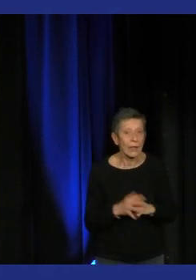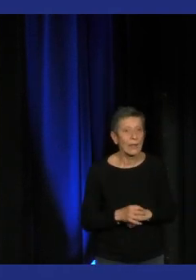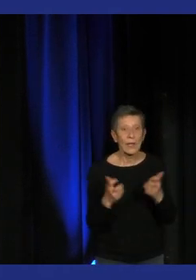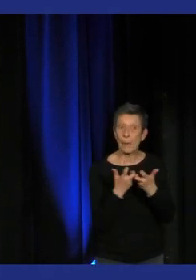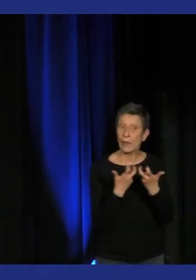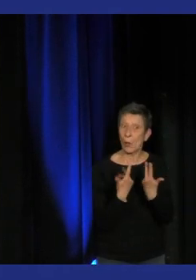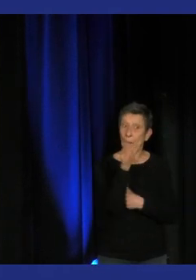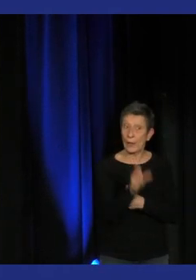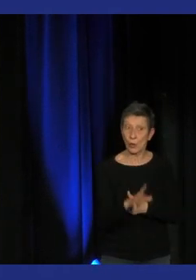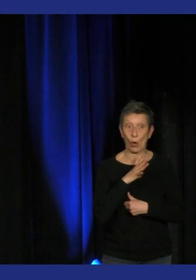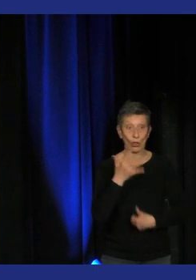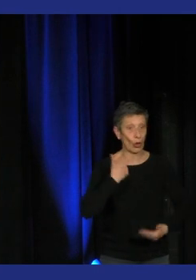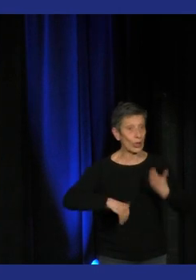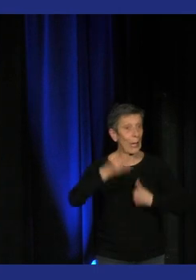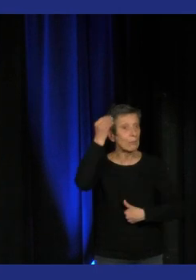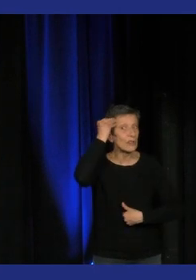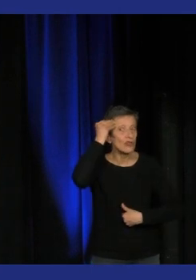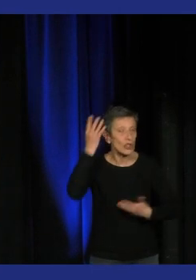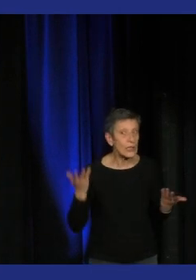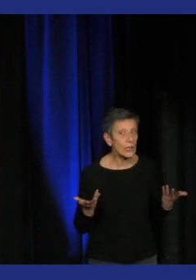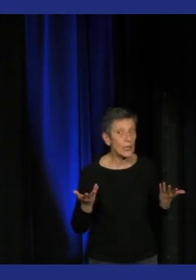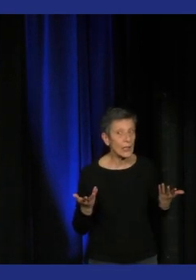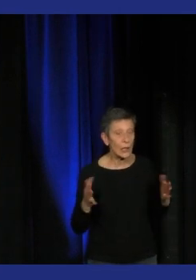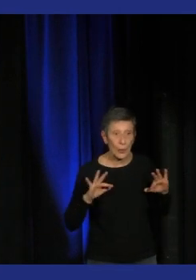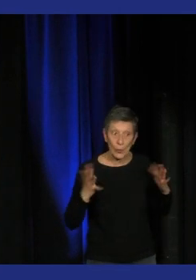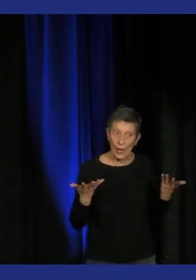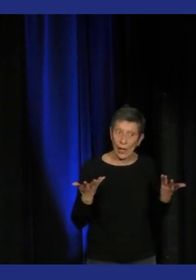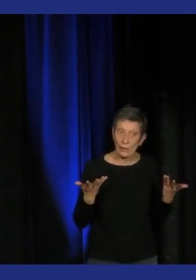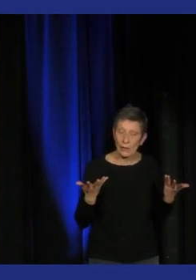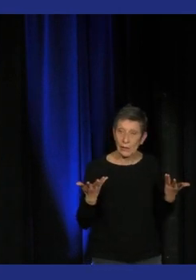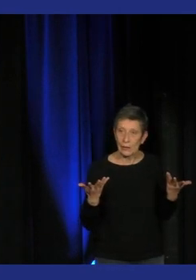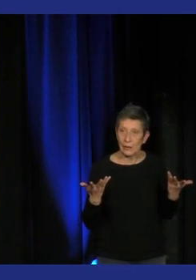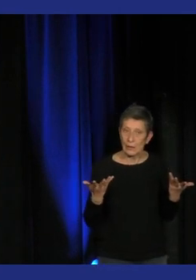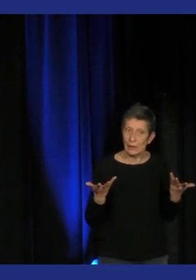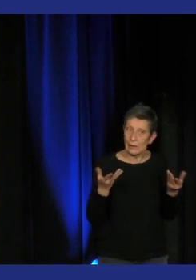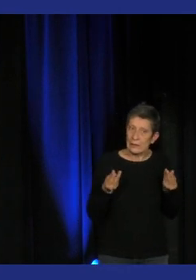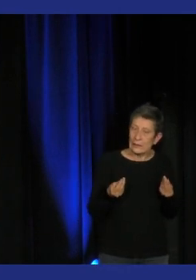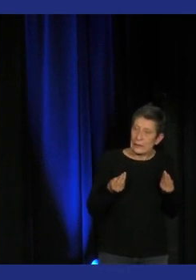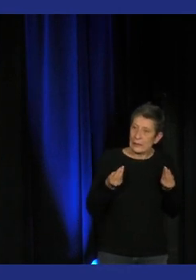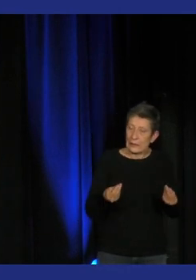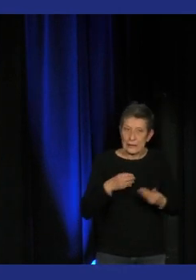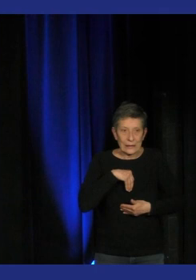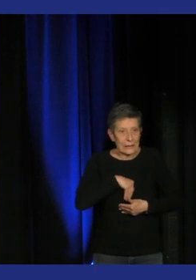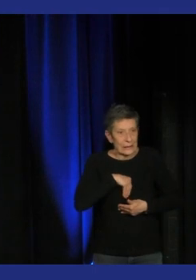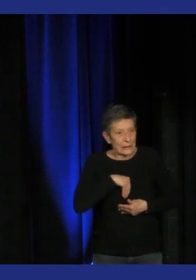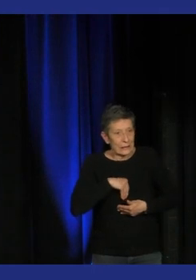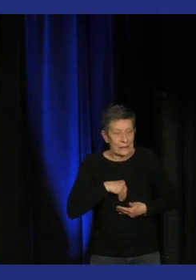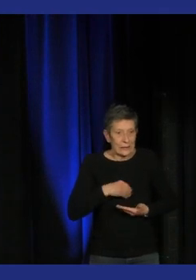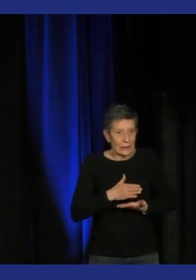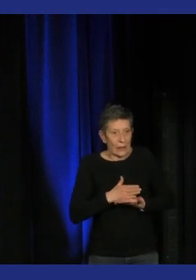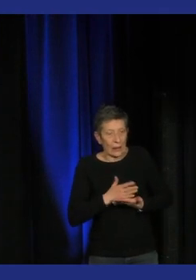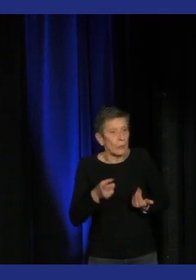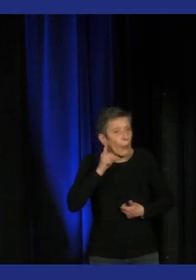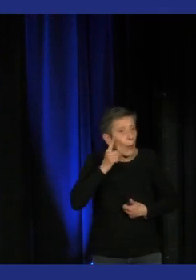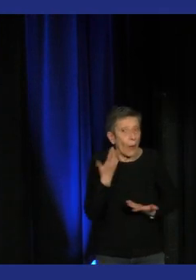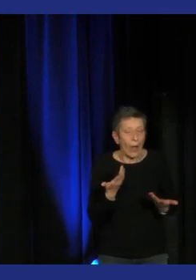personnes qui ont un handicap psychique, ça peut créer un mal-être, parce que même s'il est invisible, leur handicap,